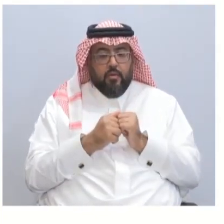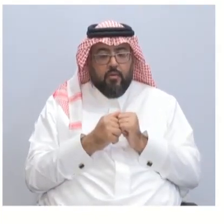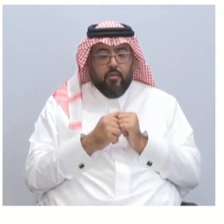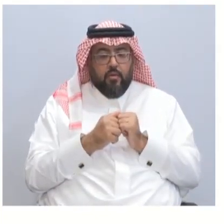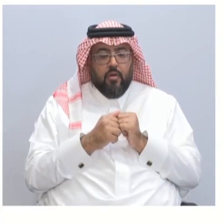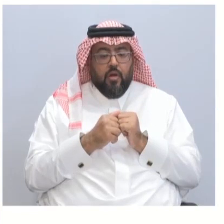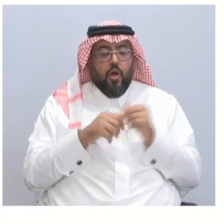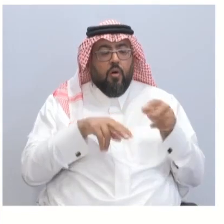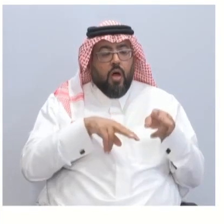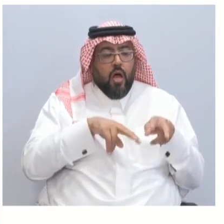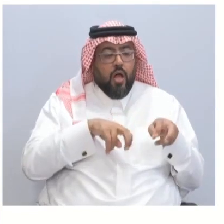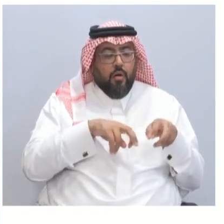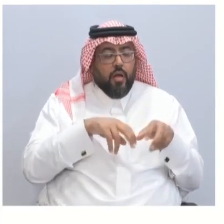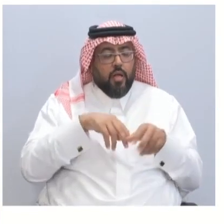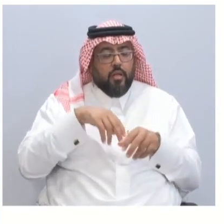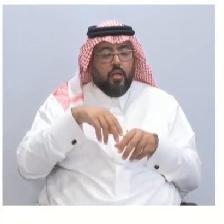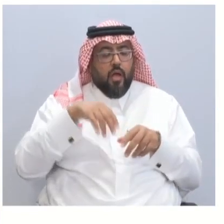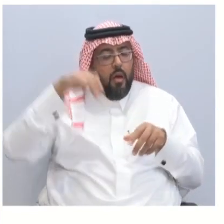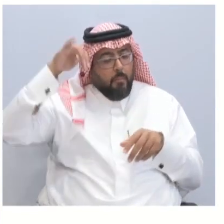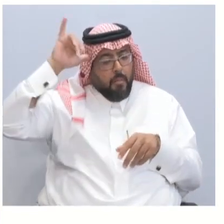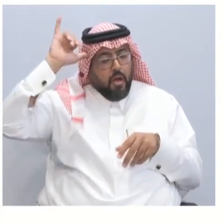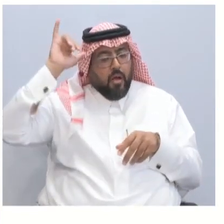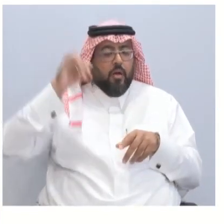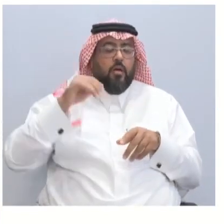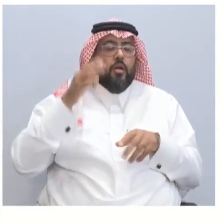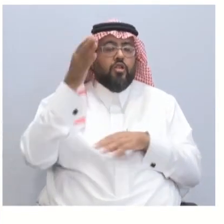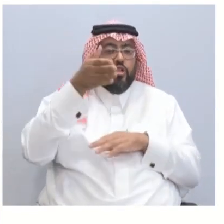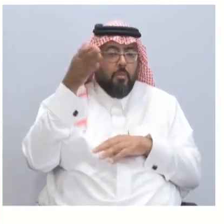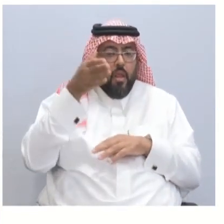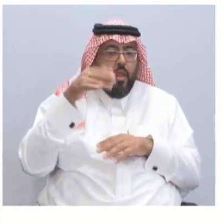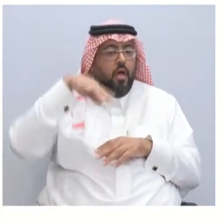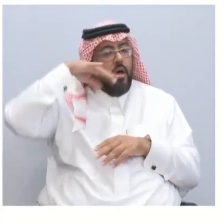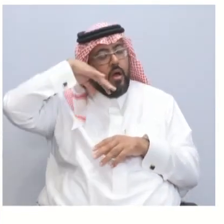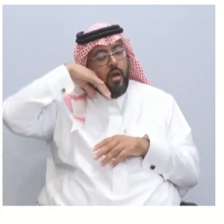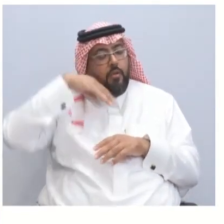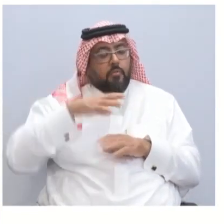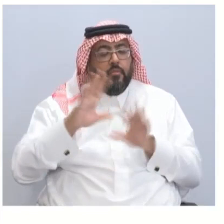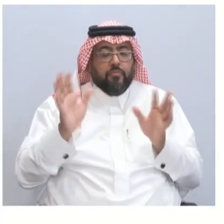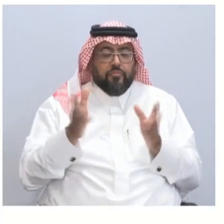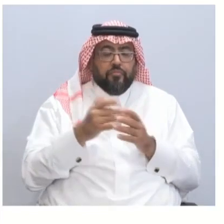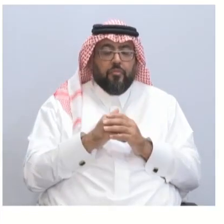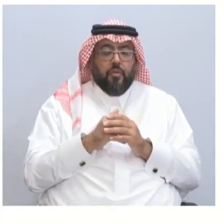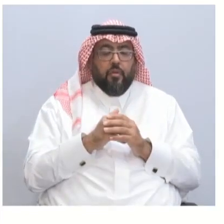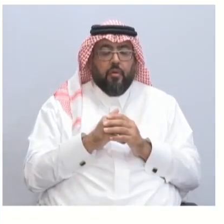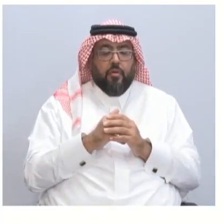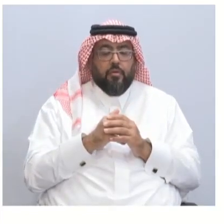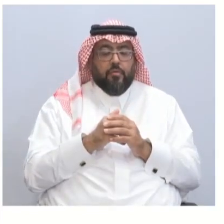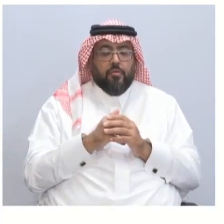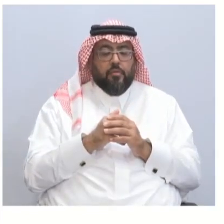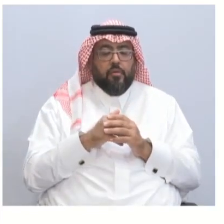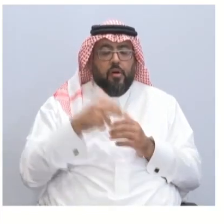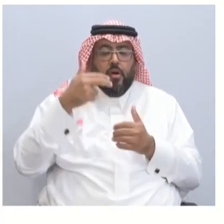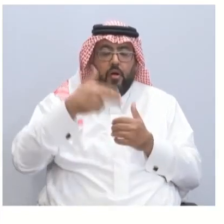والثروه الحيوانيه الزراعه والثروه الحيوانيه كذلك من الانشطه